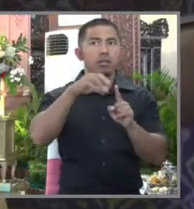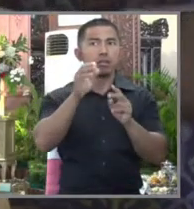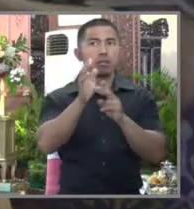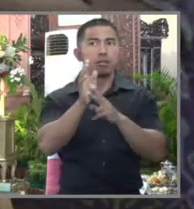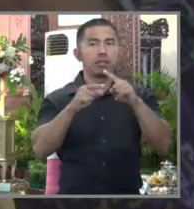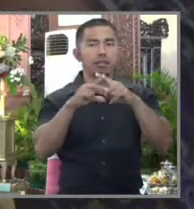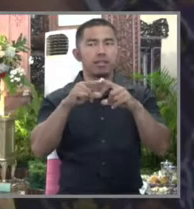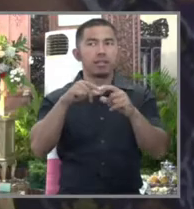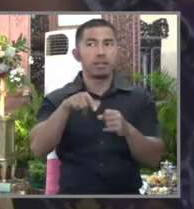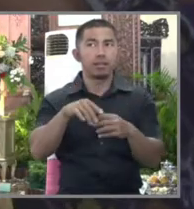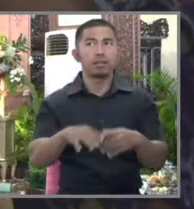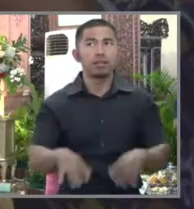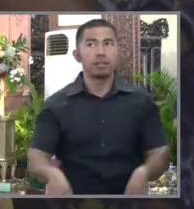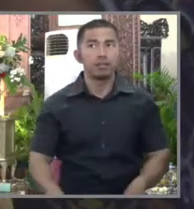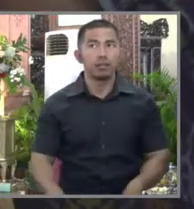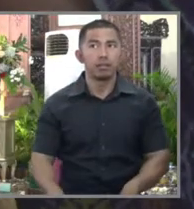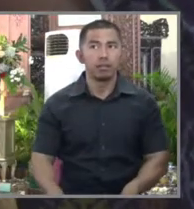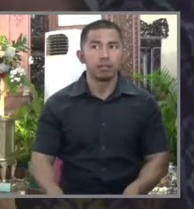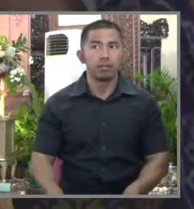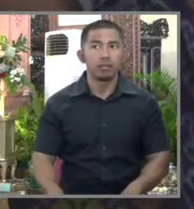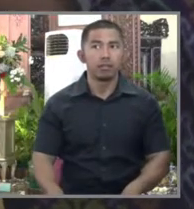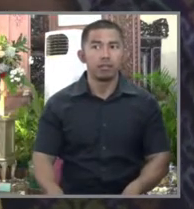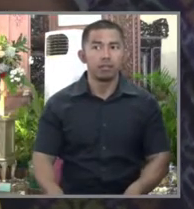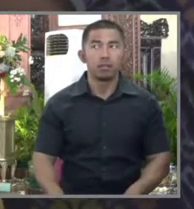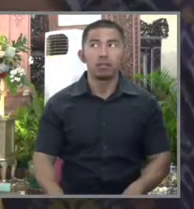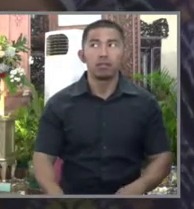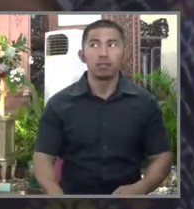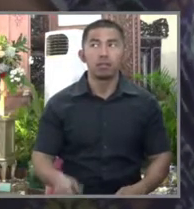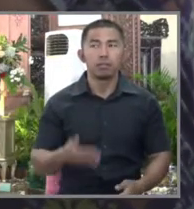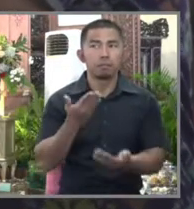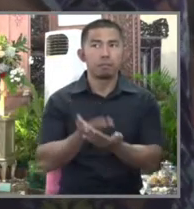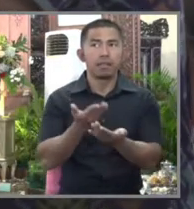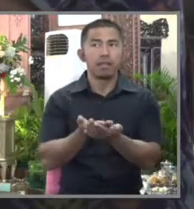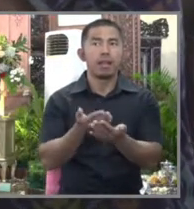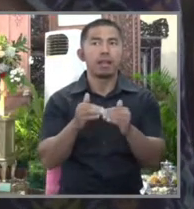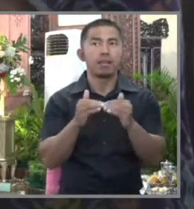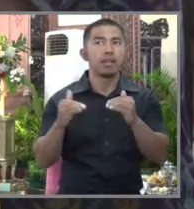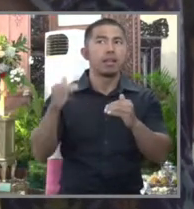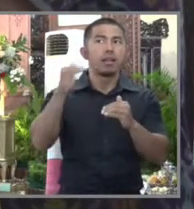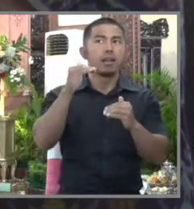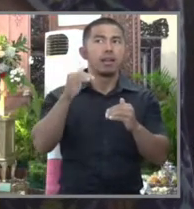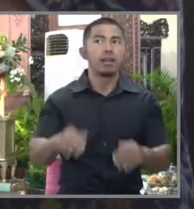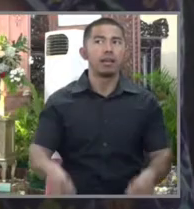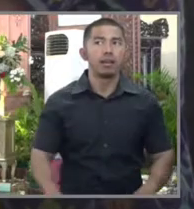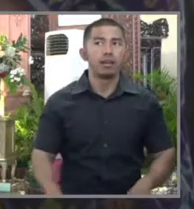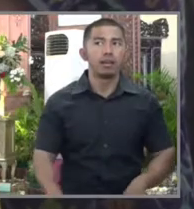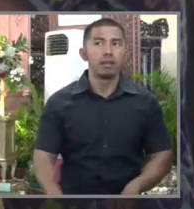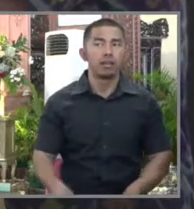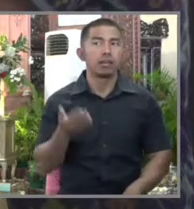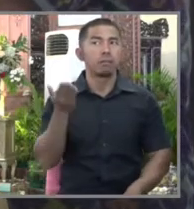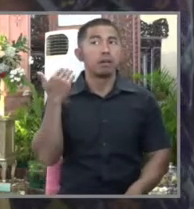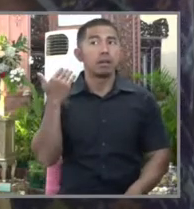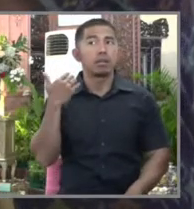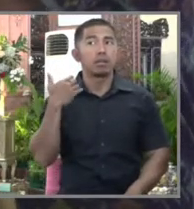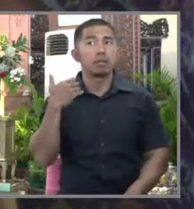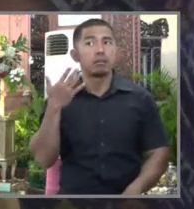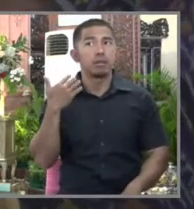PP 49 ya, 2018. Maka enggak bisa diangkat toh? Enggak, tidak bisa diangkat. Kemudian pertanyaan jaluk diangkat toh? Kami mendapatkan